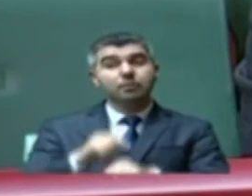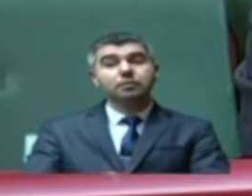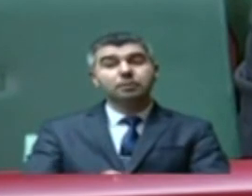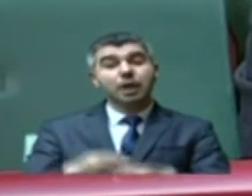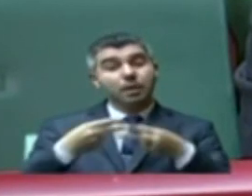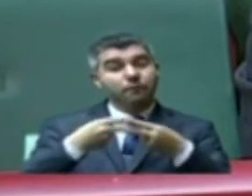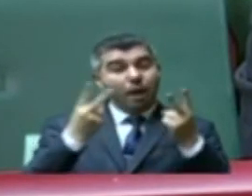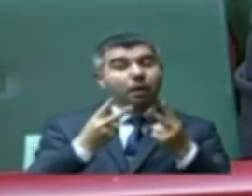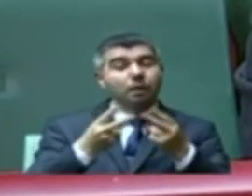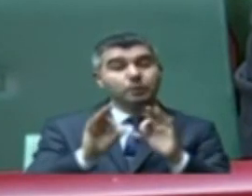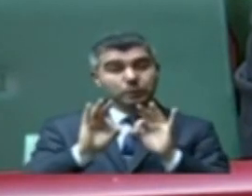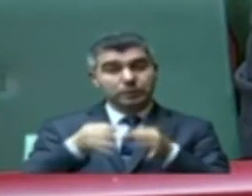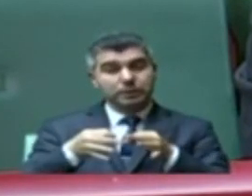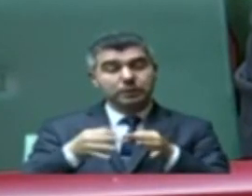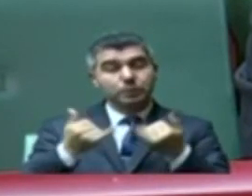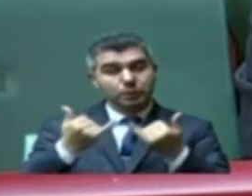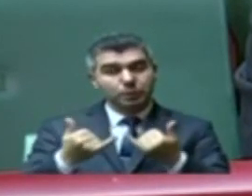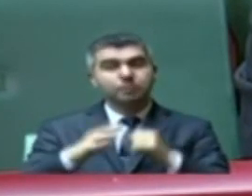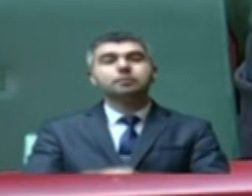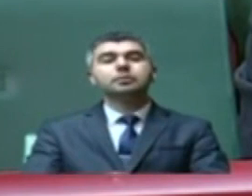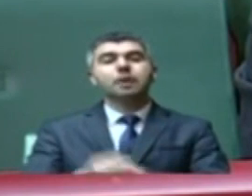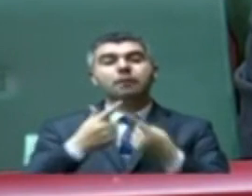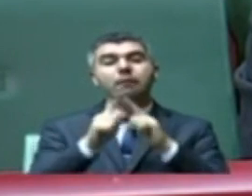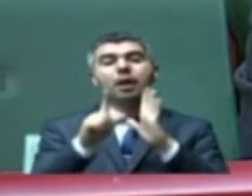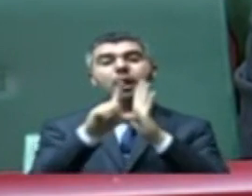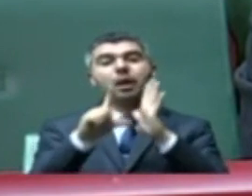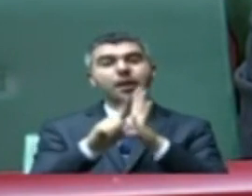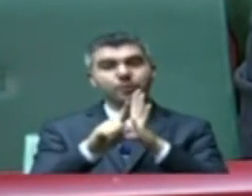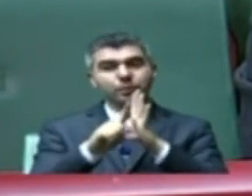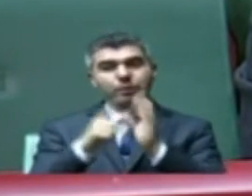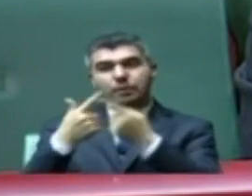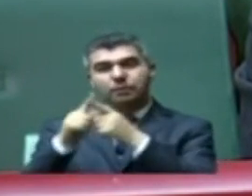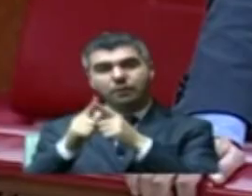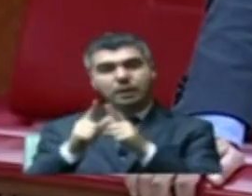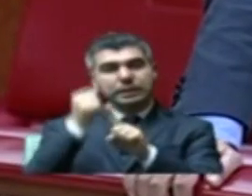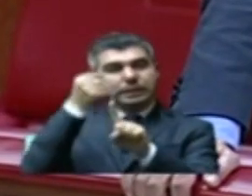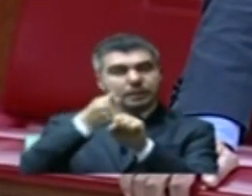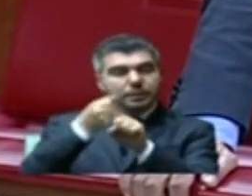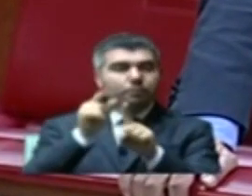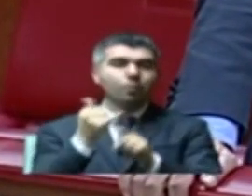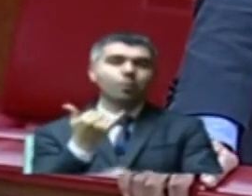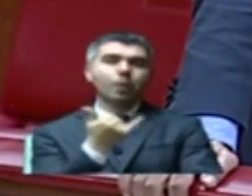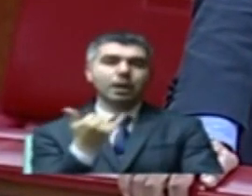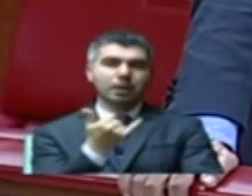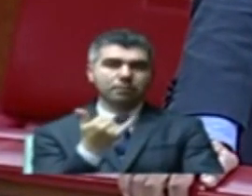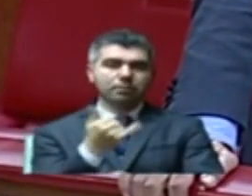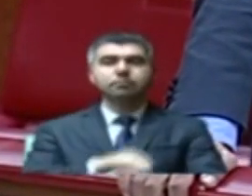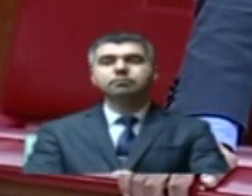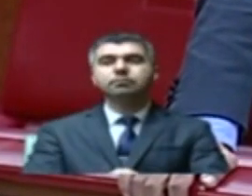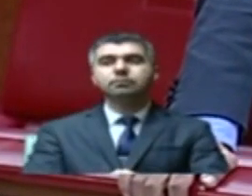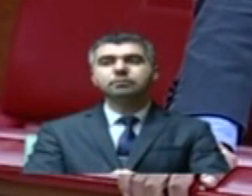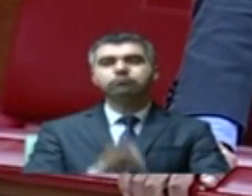التفاعل الإيجابي الحاصل اليوم مع هذا القانون باعتبار مركزيته في عملية الإصلاح هي مهمة جدا، وعلى كل حال